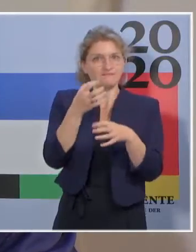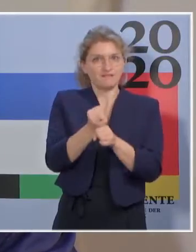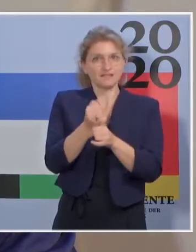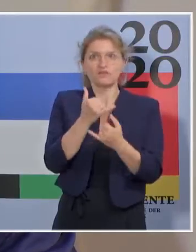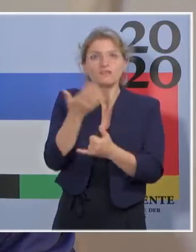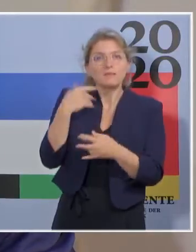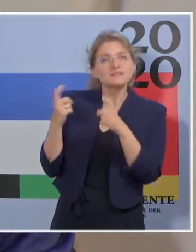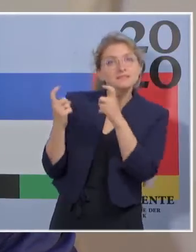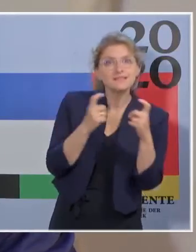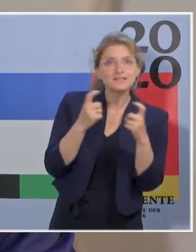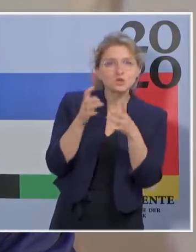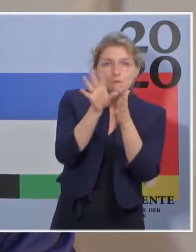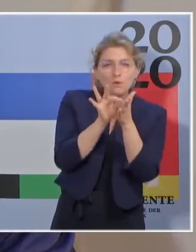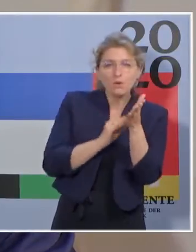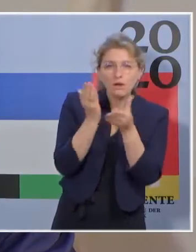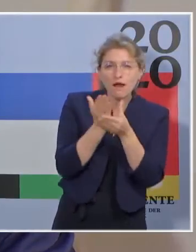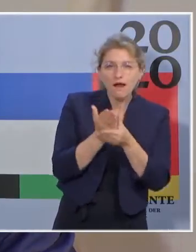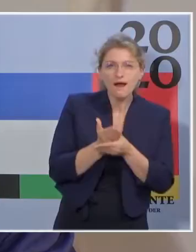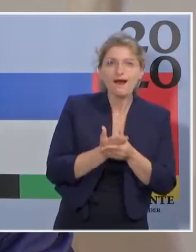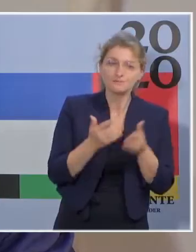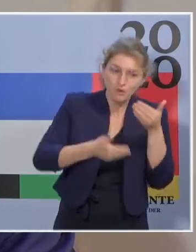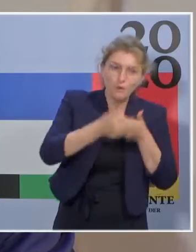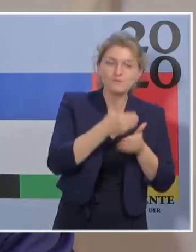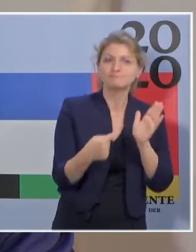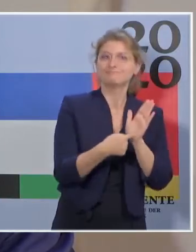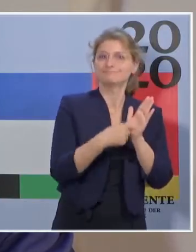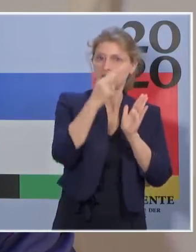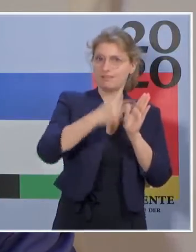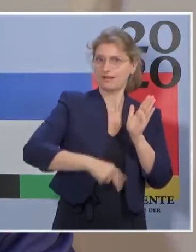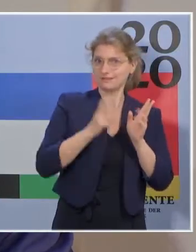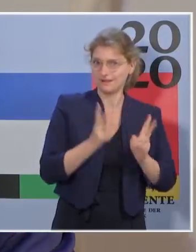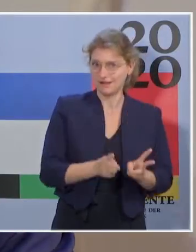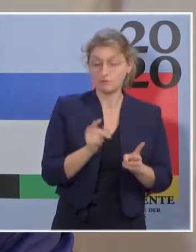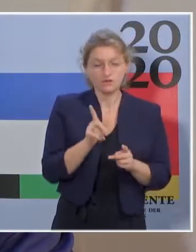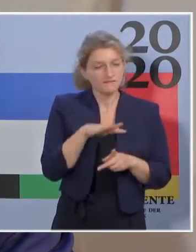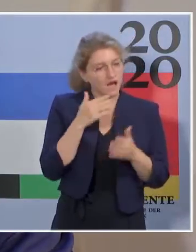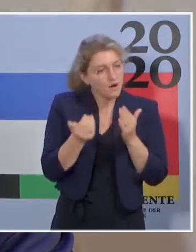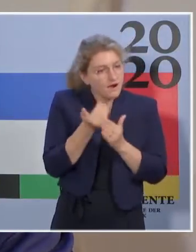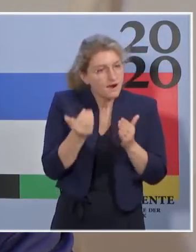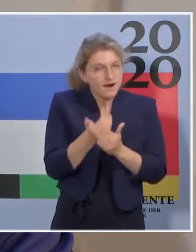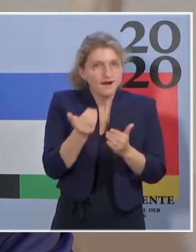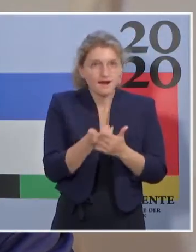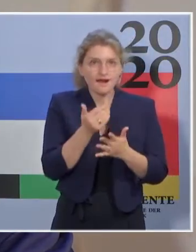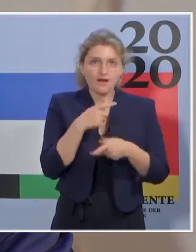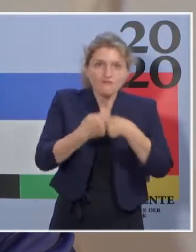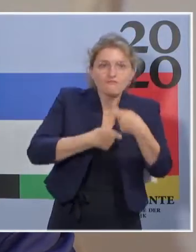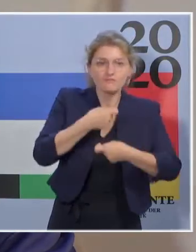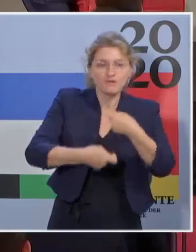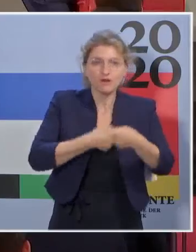breites Angebot, das wir laufend evaluieren. Wir sind auch da jetzt wieder dabei und ich bin sicher, dass wir in der nächsten Zeit mit